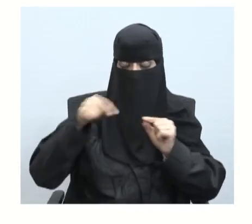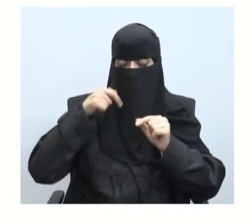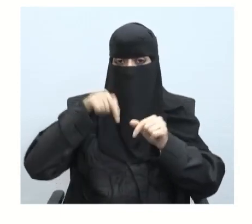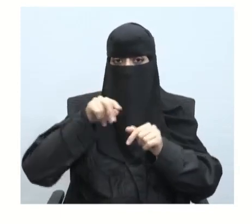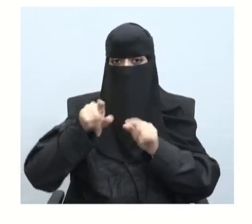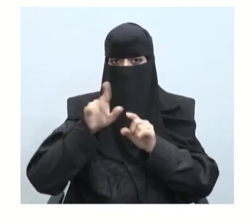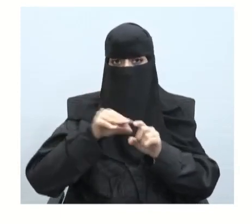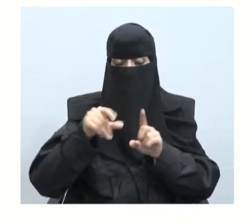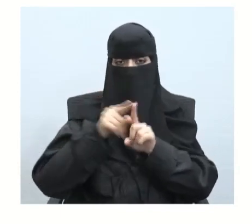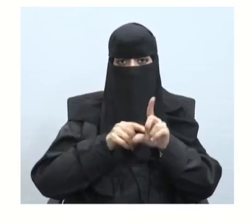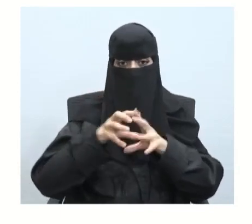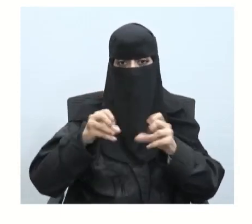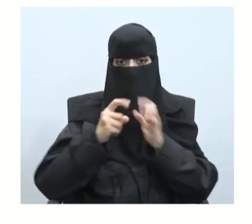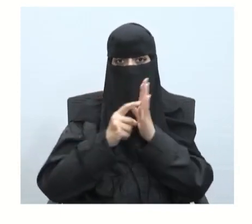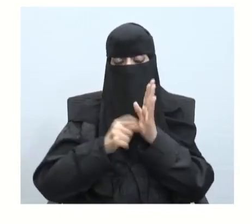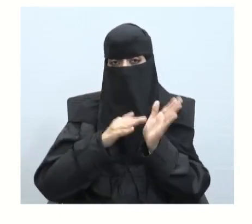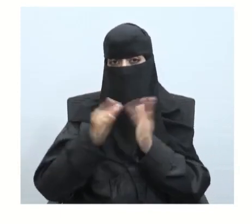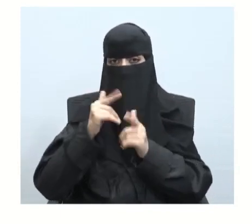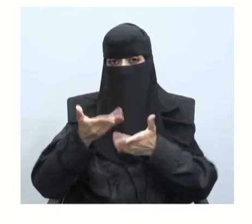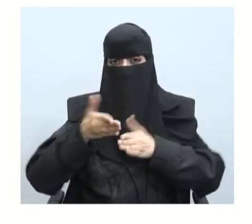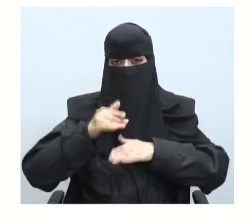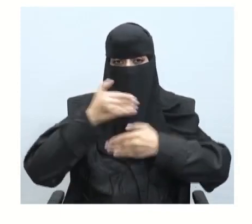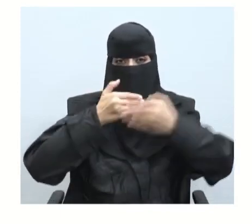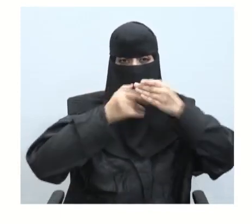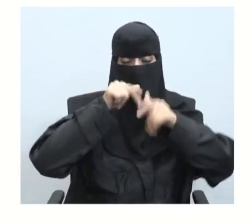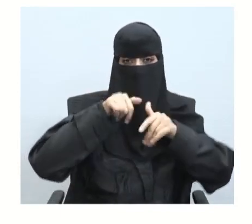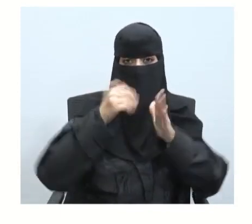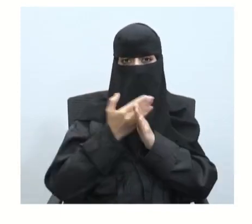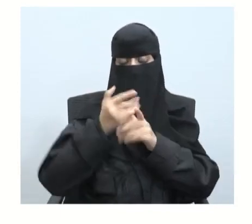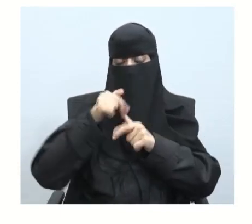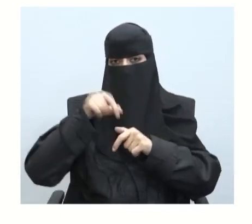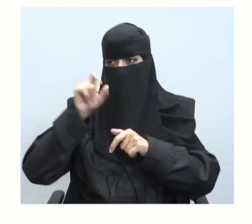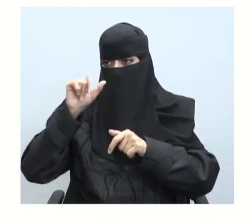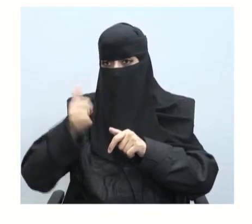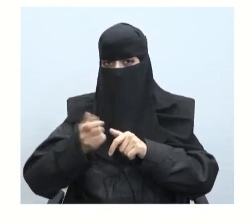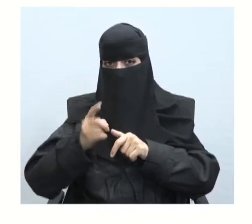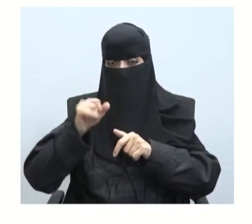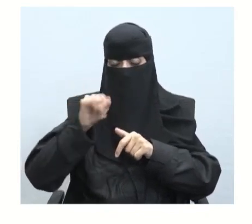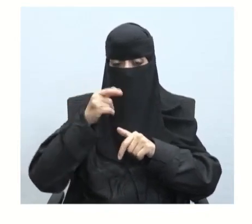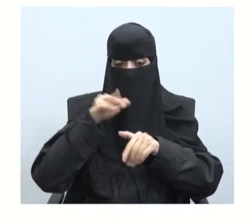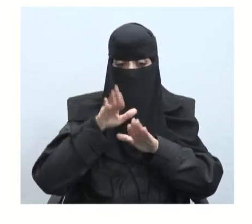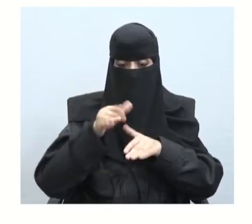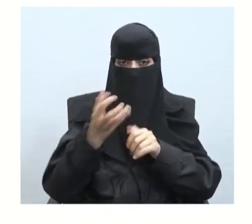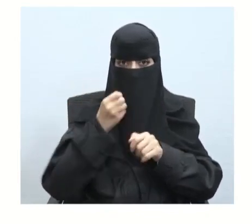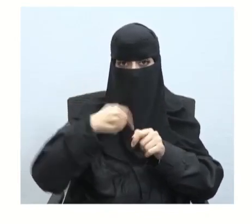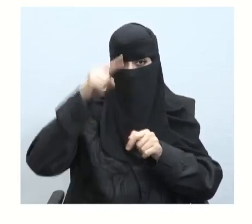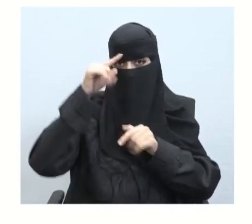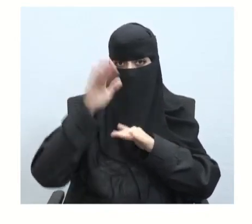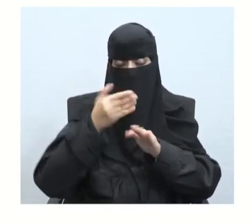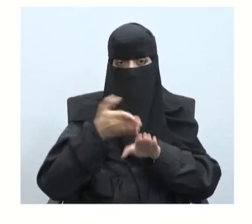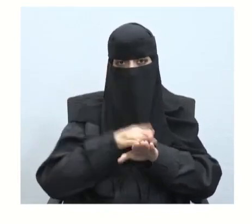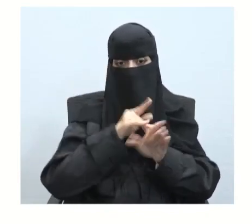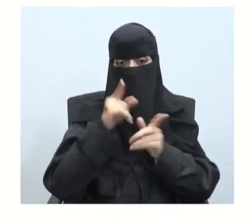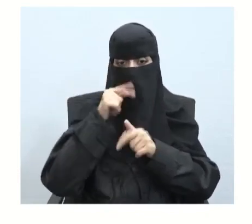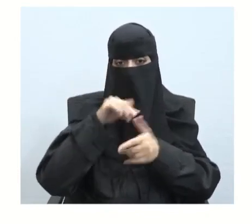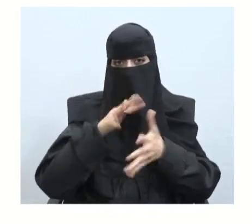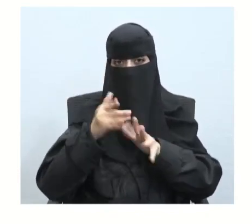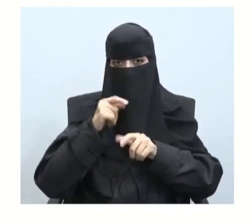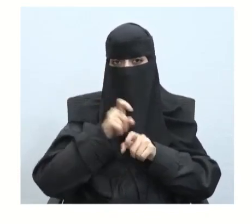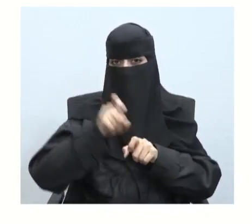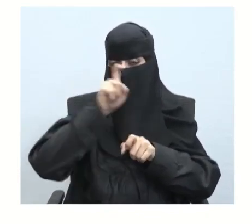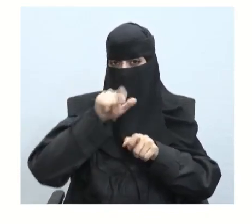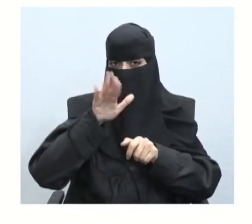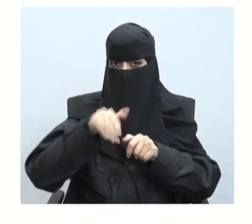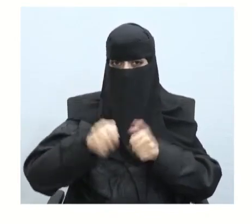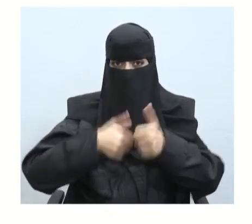ذكرت التعريف الوحده القانون كذلك المنشا والعوامل والرمز وخذنا هنا امثله عليها قد ياتيك